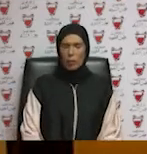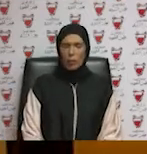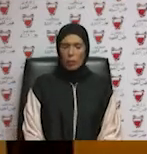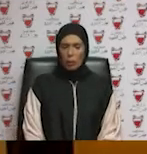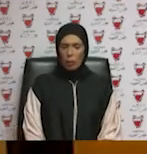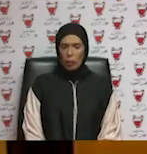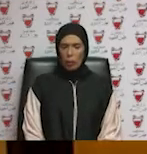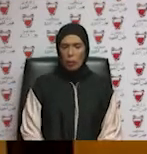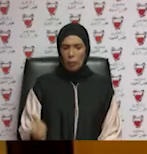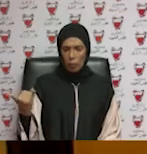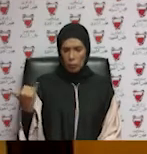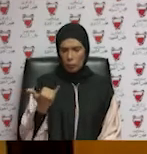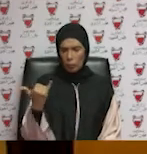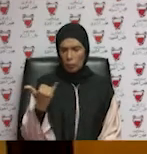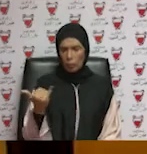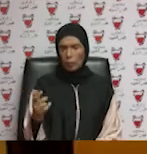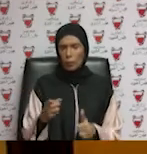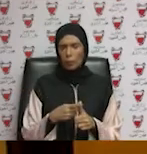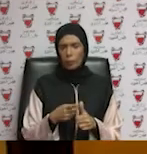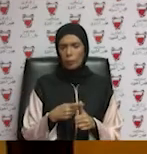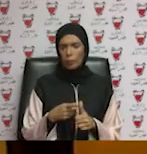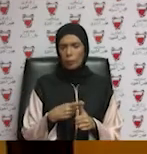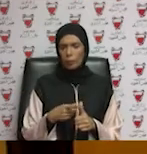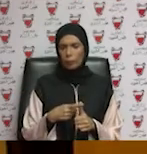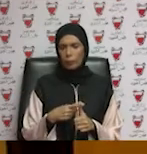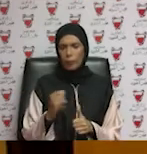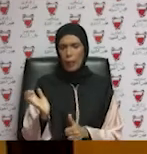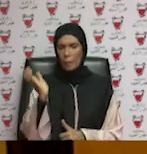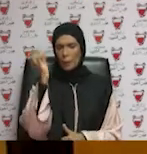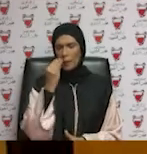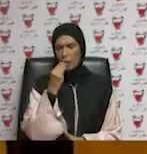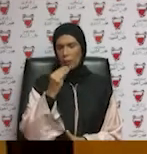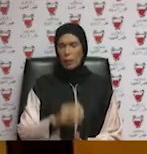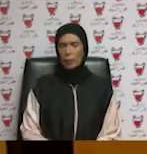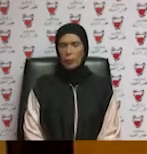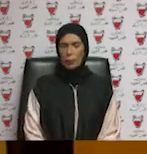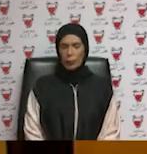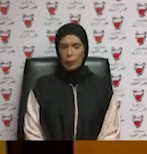على أهمها وعلى رأسها الأمن الغذائي.